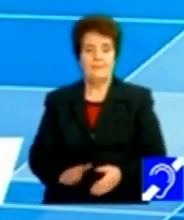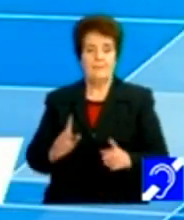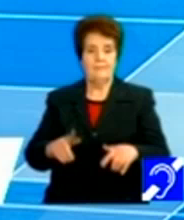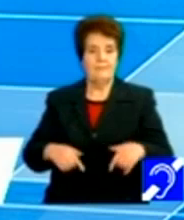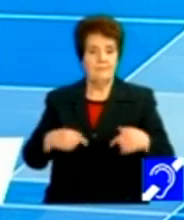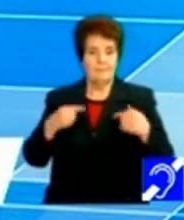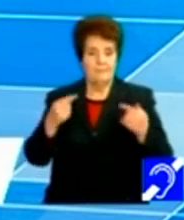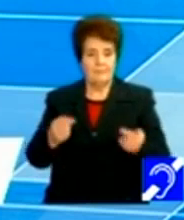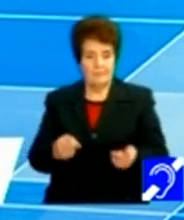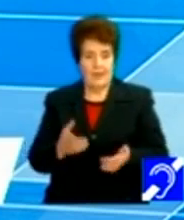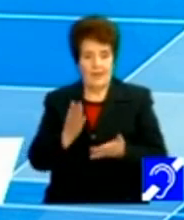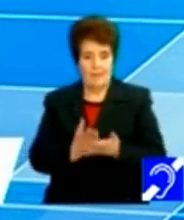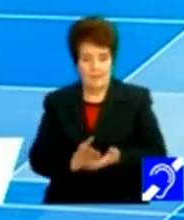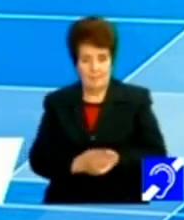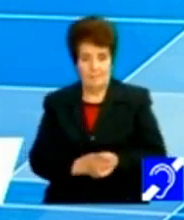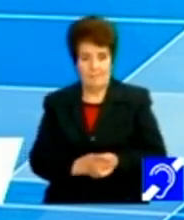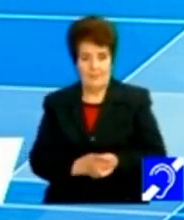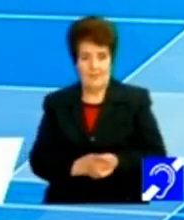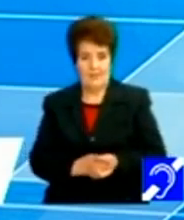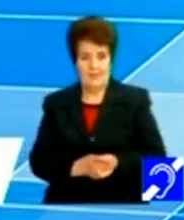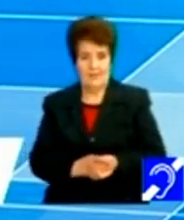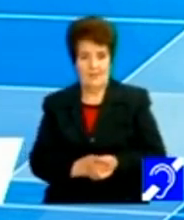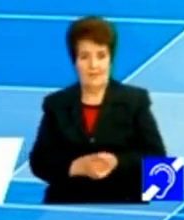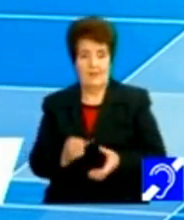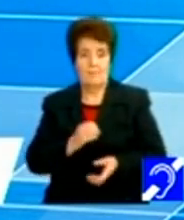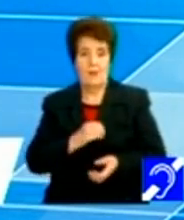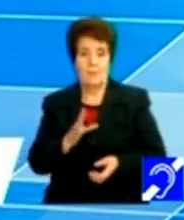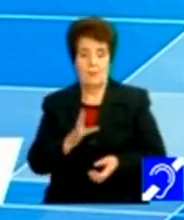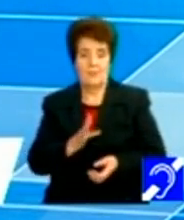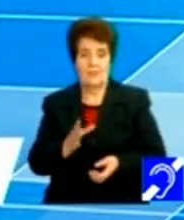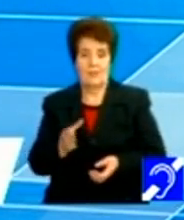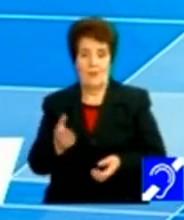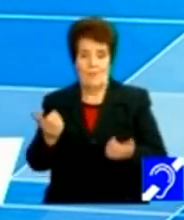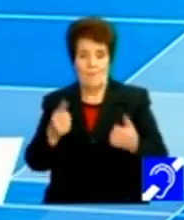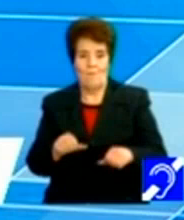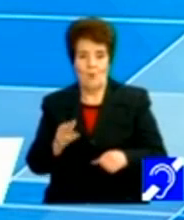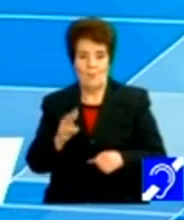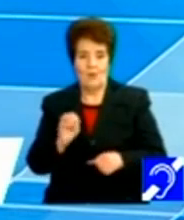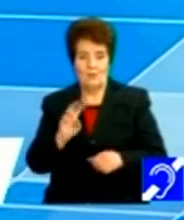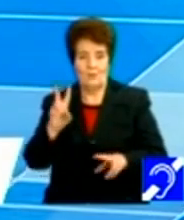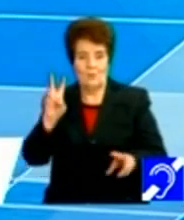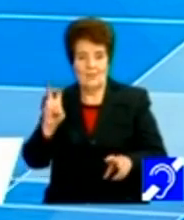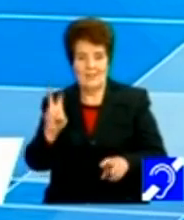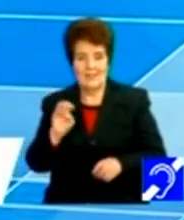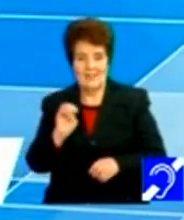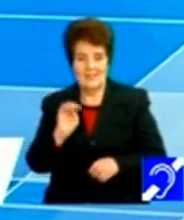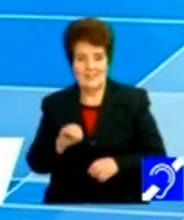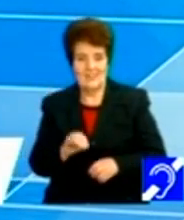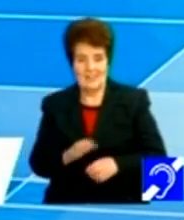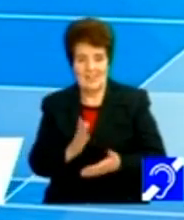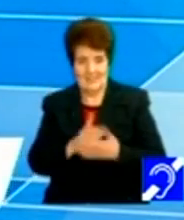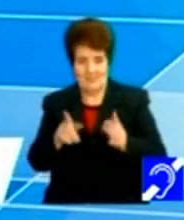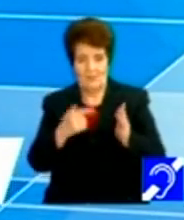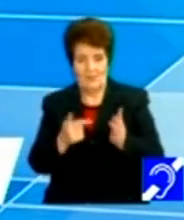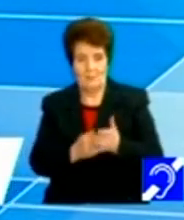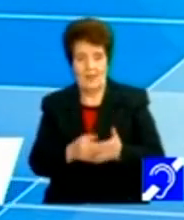că v-am spus că mai avem surprize, ne-am mai îmbogățit formatul și avem un test, fulger în sensul în care